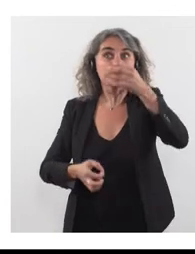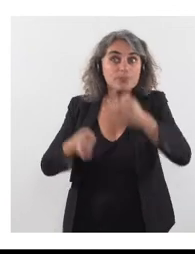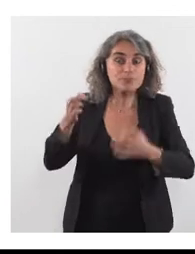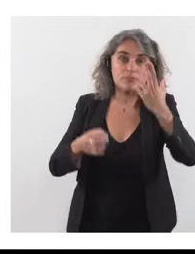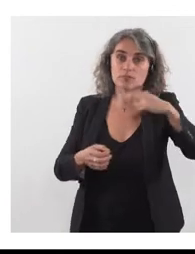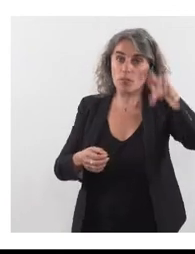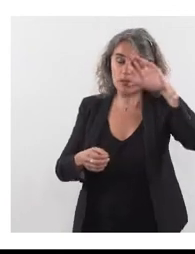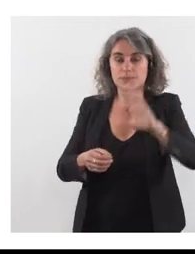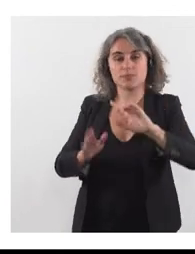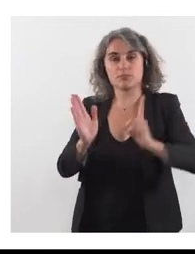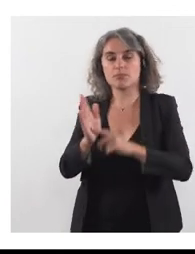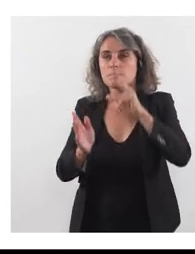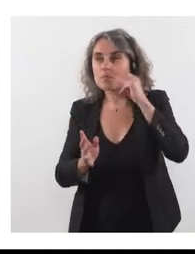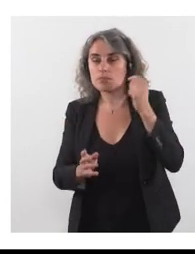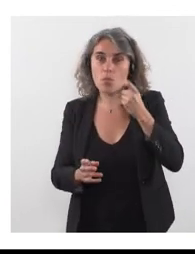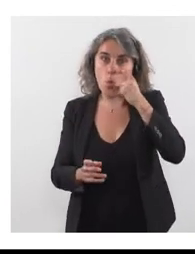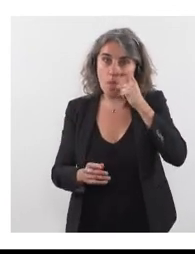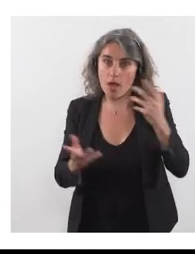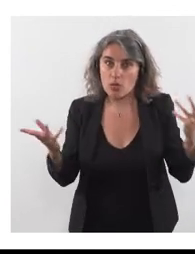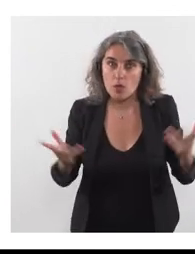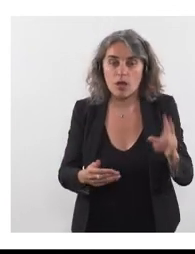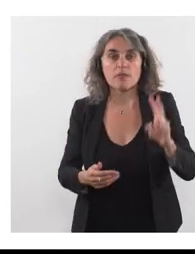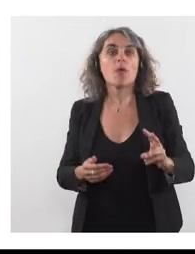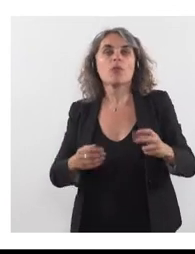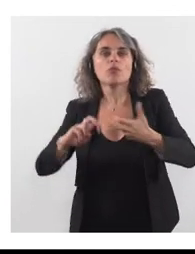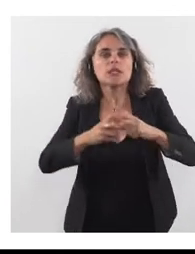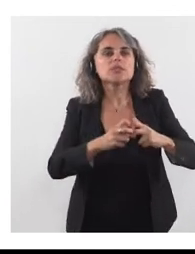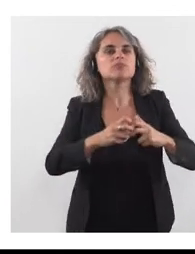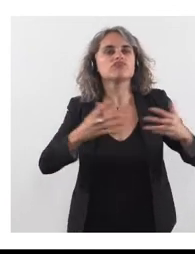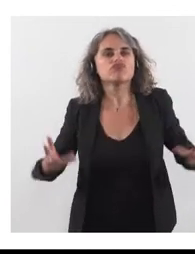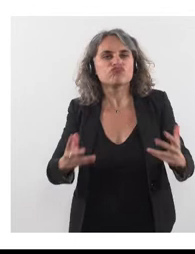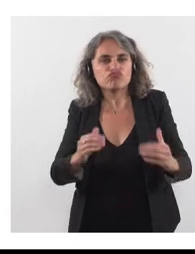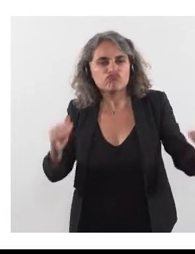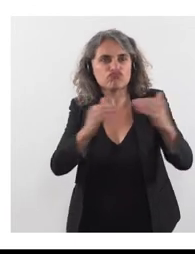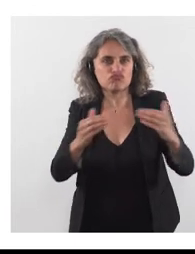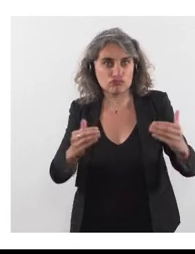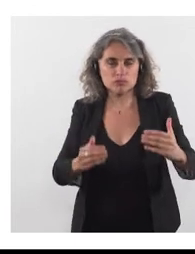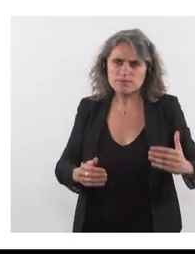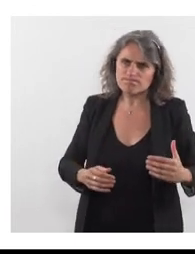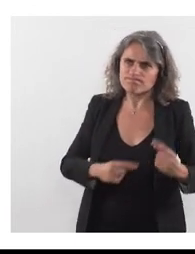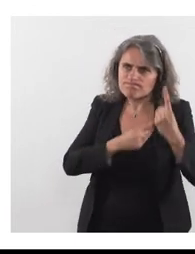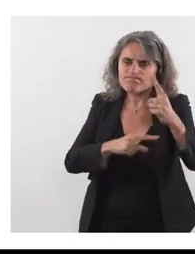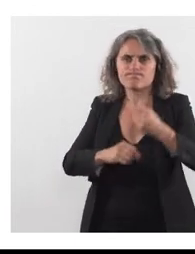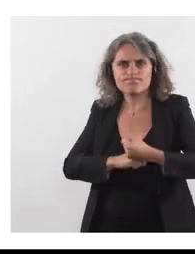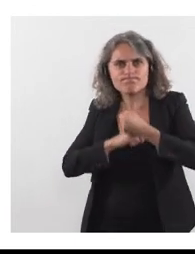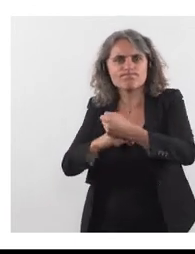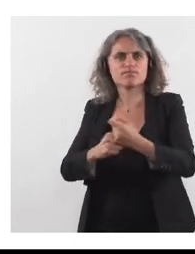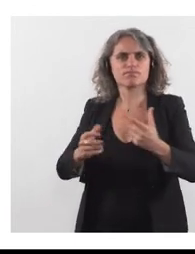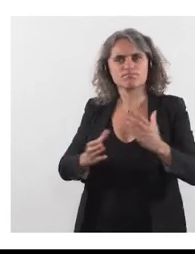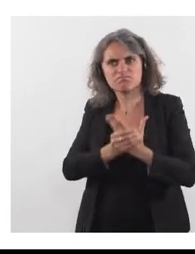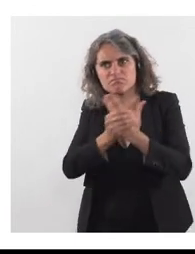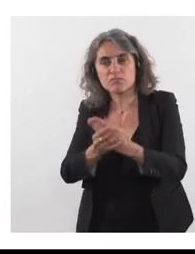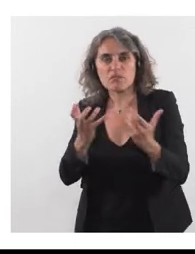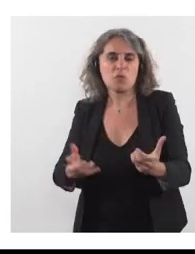en fait, moi, ce que j'observe, c'est qu'il y a très peu d'organismes de promotion de l'égalité de traitement qui vont soutenir des affaires. Et c'est